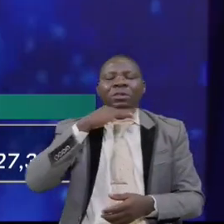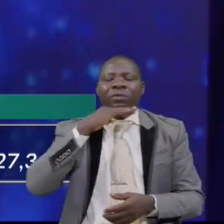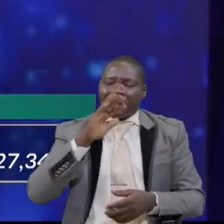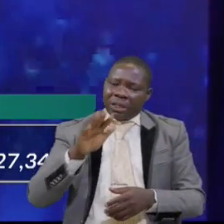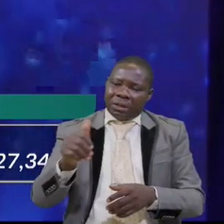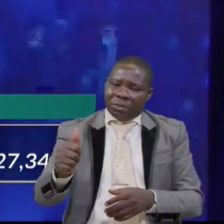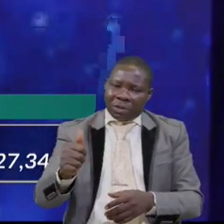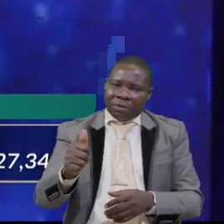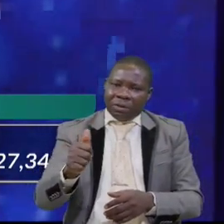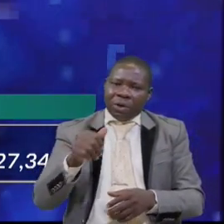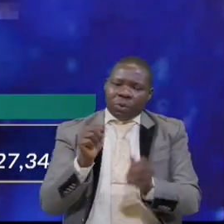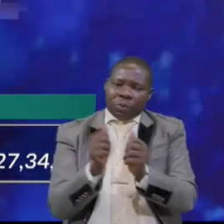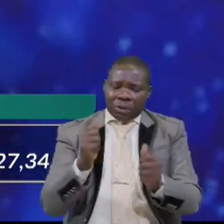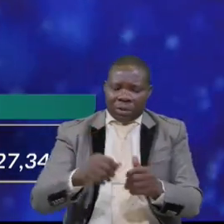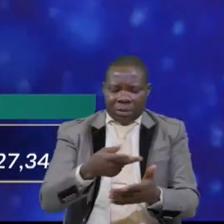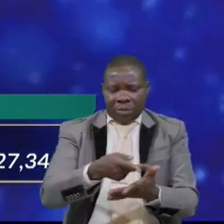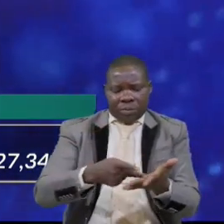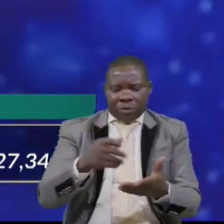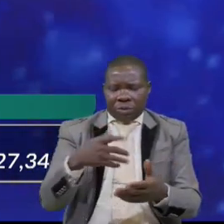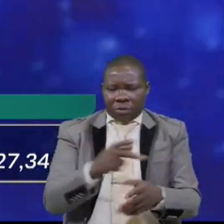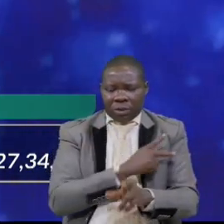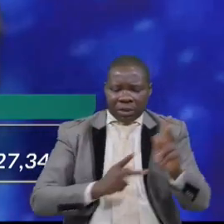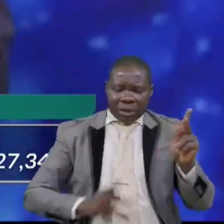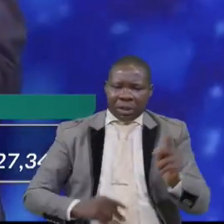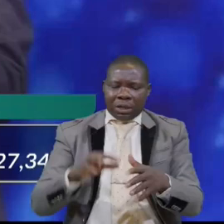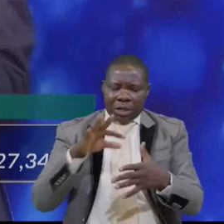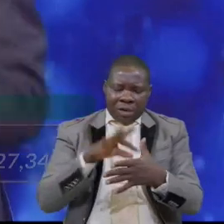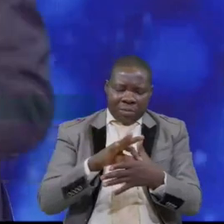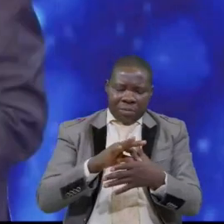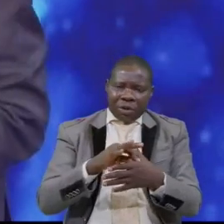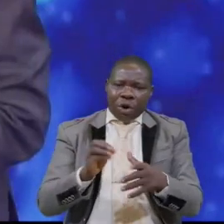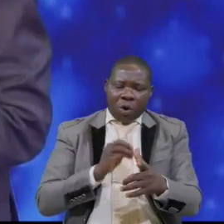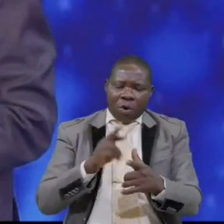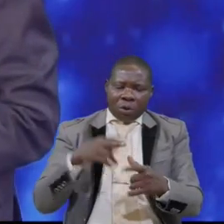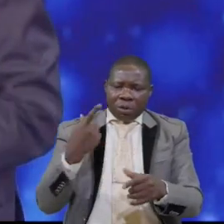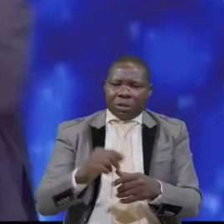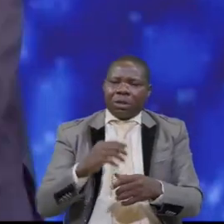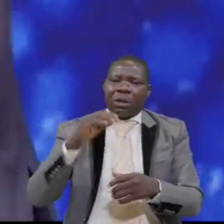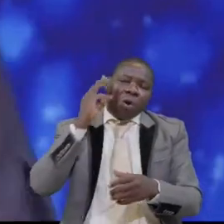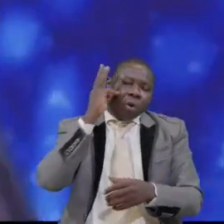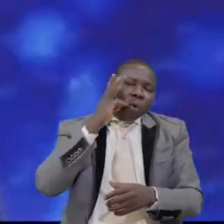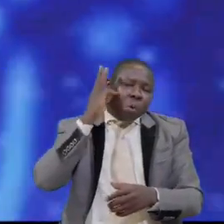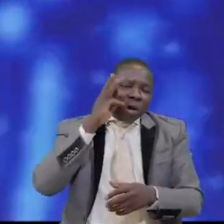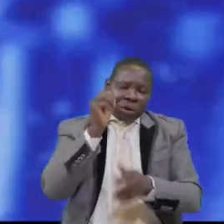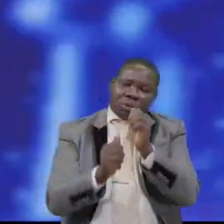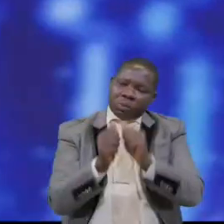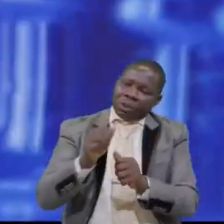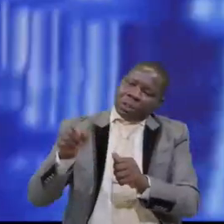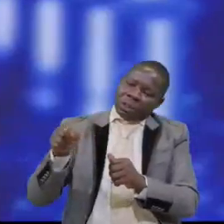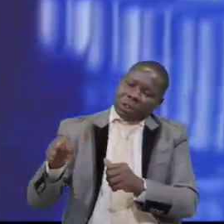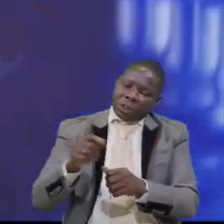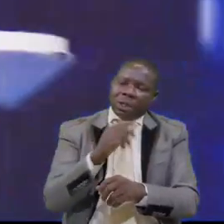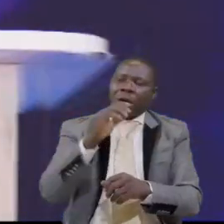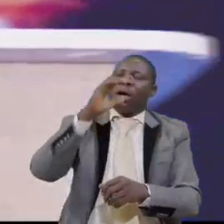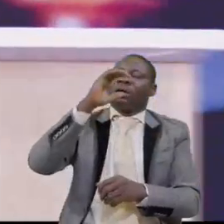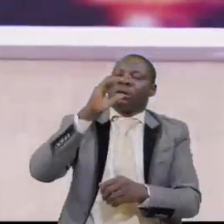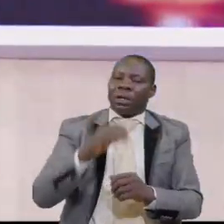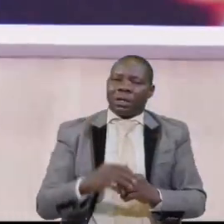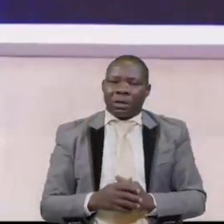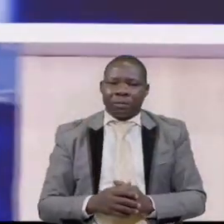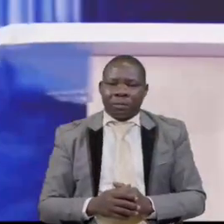par les m du roi et par le vin dont le roi buvait vous savez